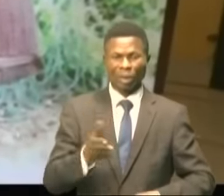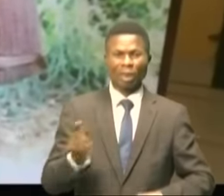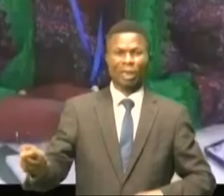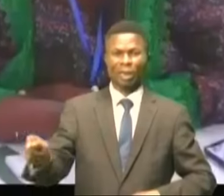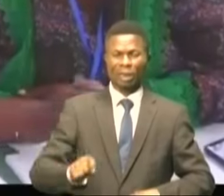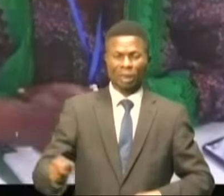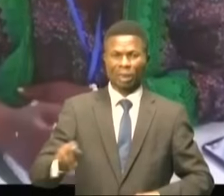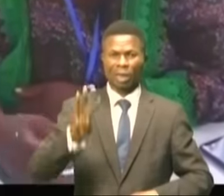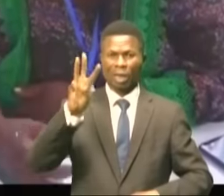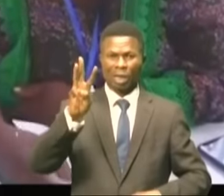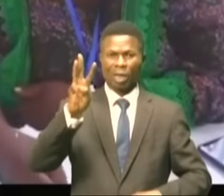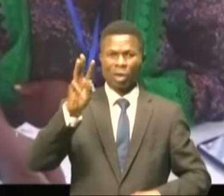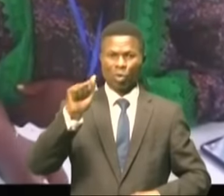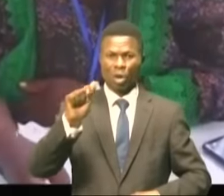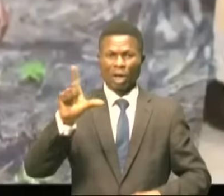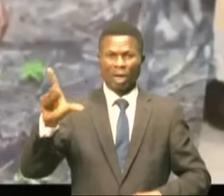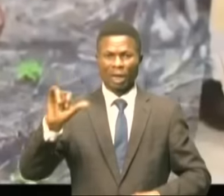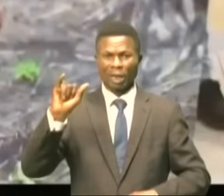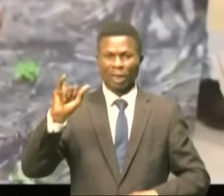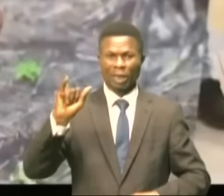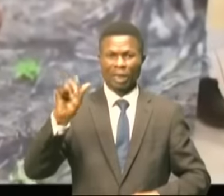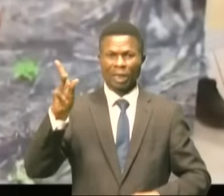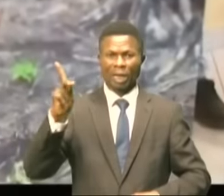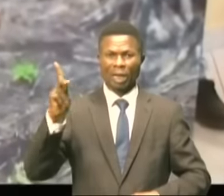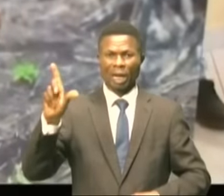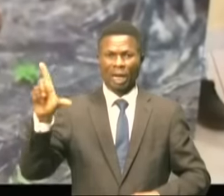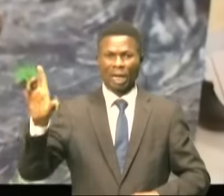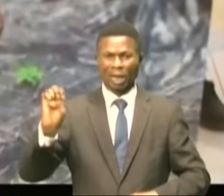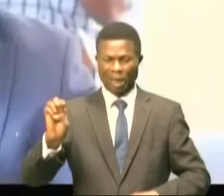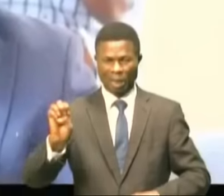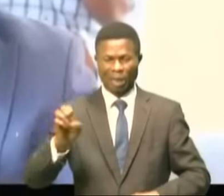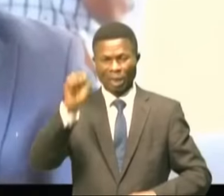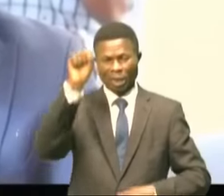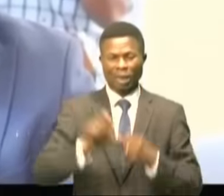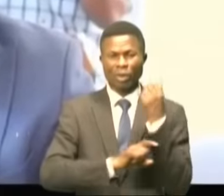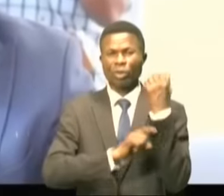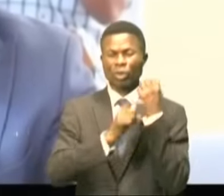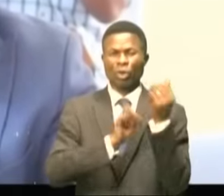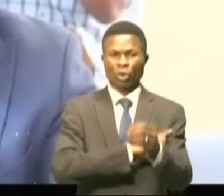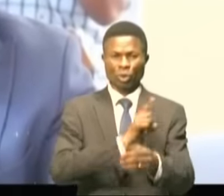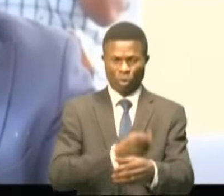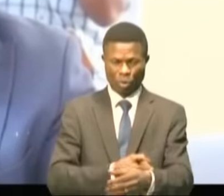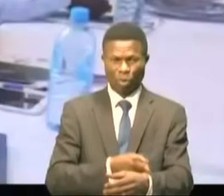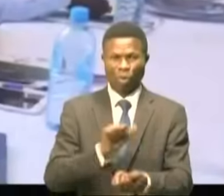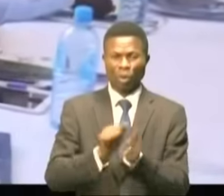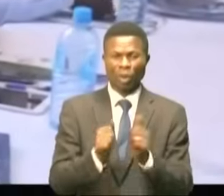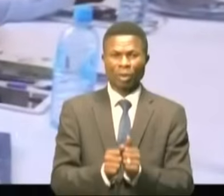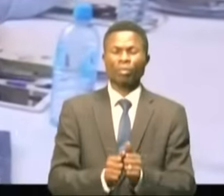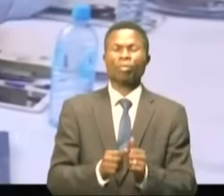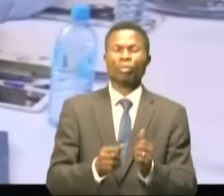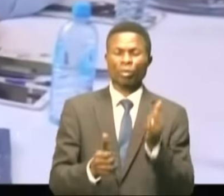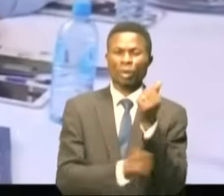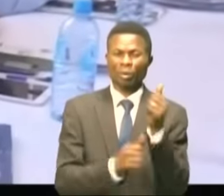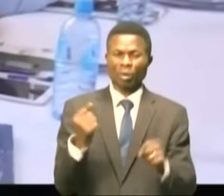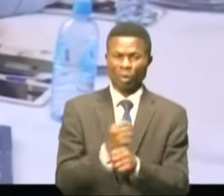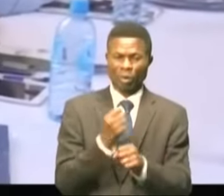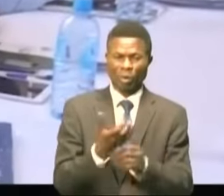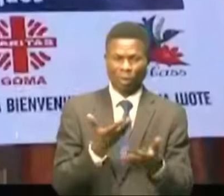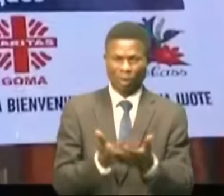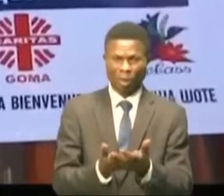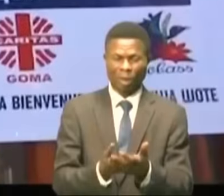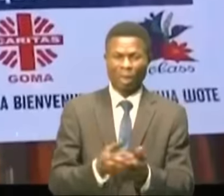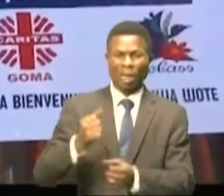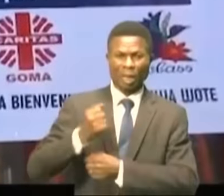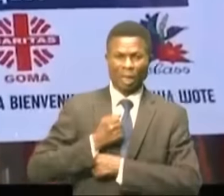de Walikale au Nord Kivu et Mwenga, Kabare ainsi que Kalehe au Sud Kivu. Il est financé à hauteur de 10 millions de dollars canadiens par